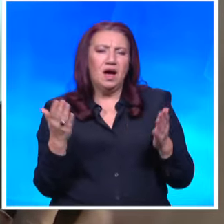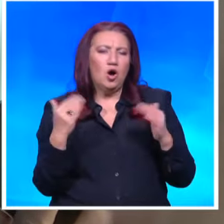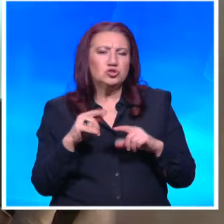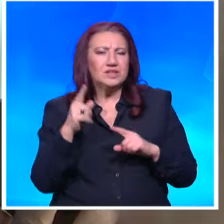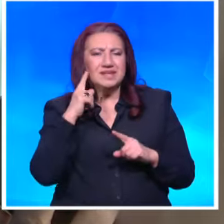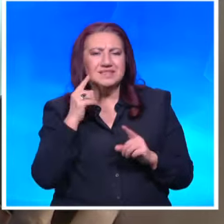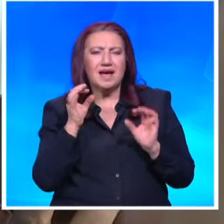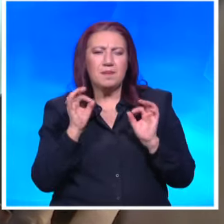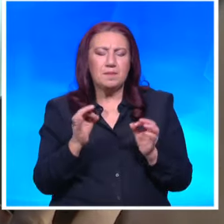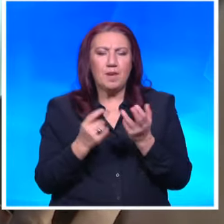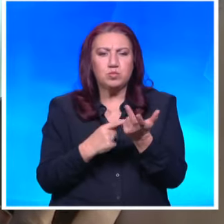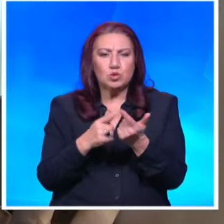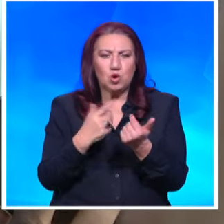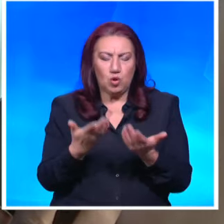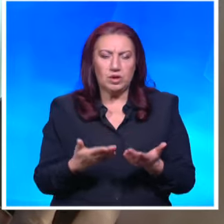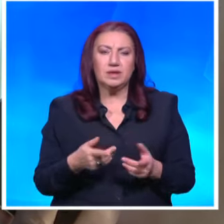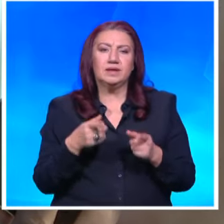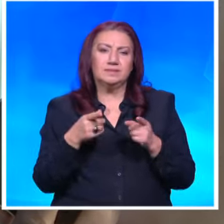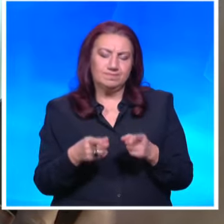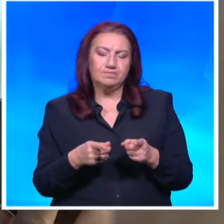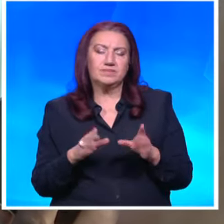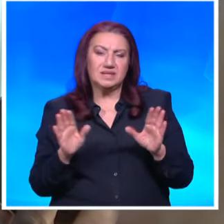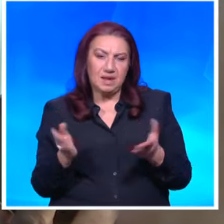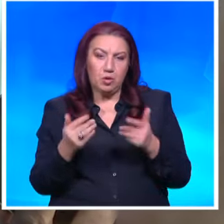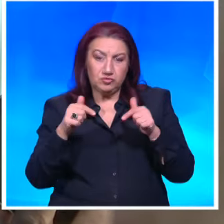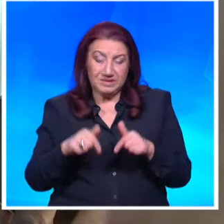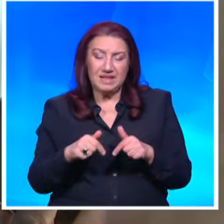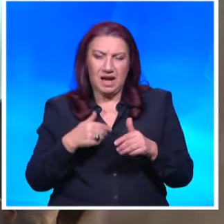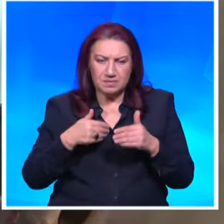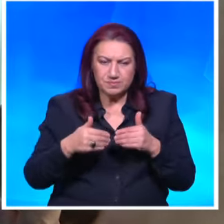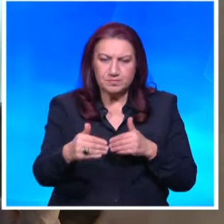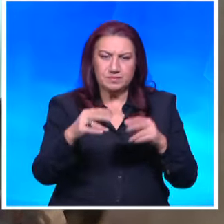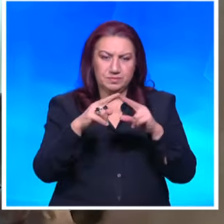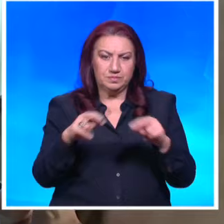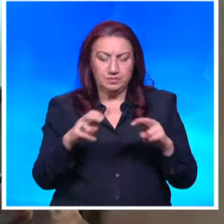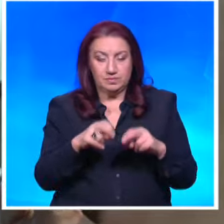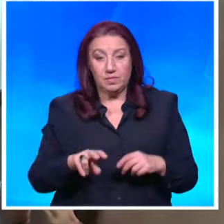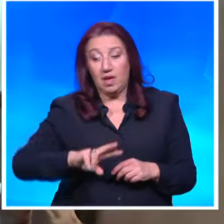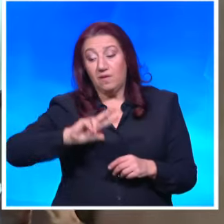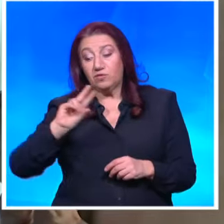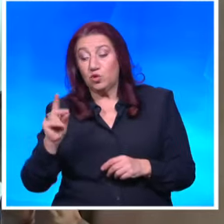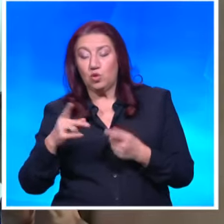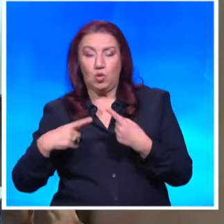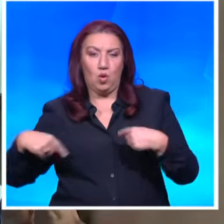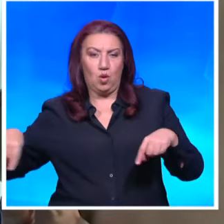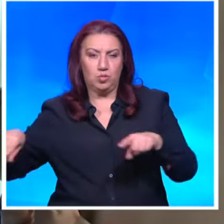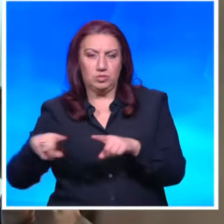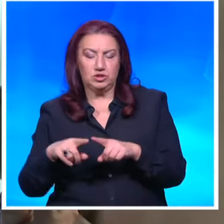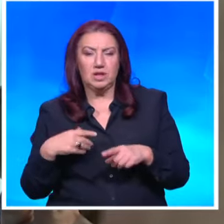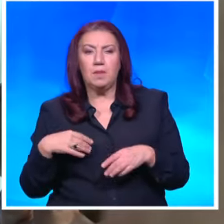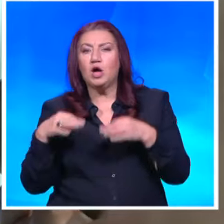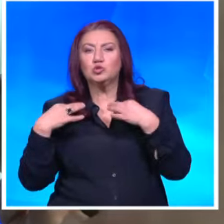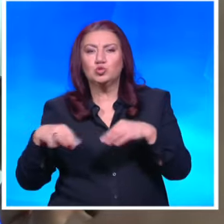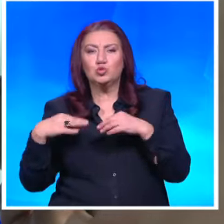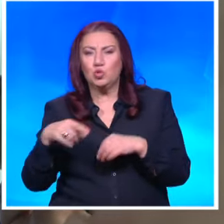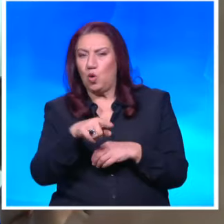като бройка, защото действията по разследването тепърво ще започнат. И в друго помещение установяват суха маса,